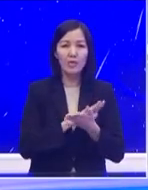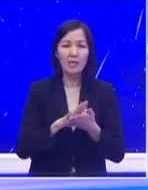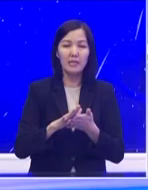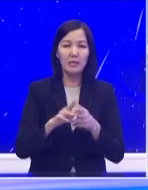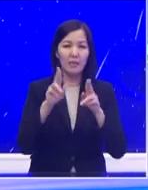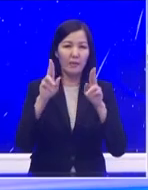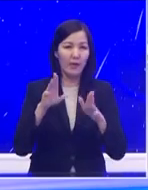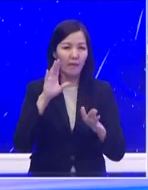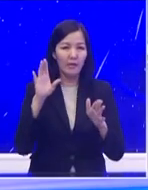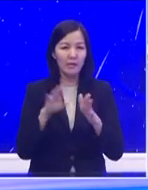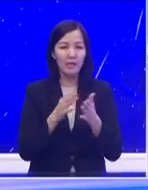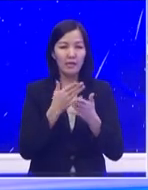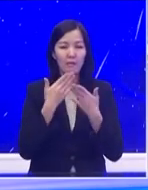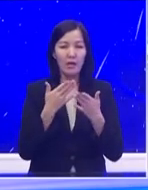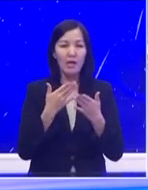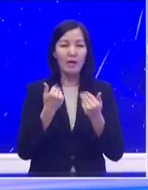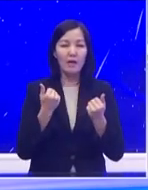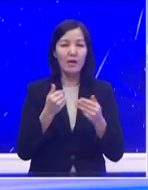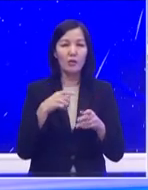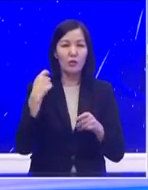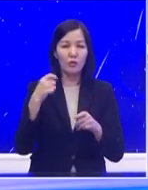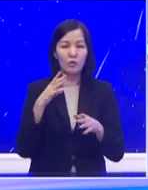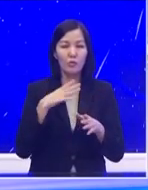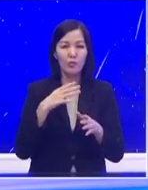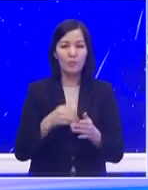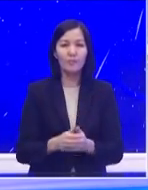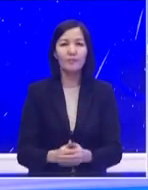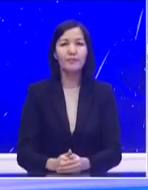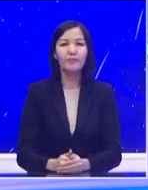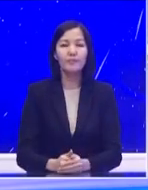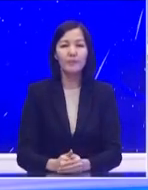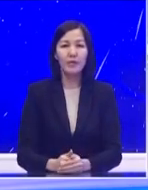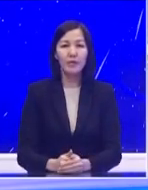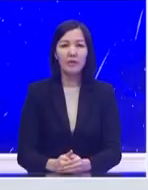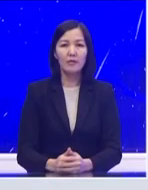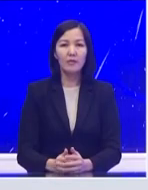нормалары сақталмаған. Түсірілім тобы барып, таспаға түсіріп келді.